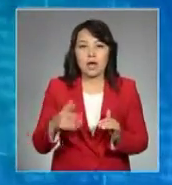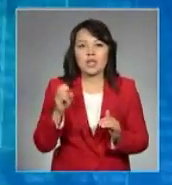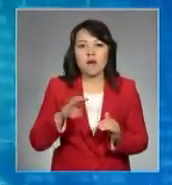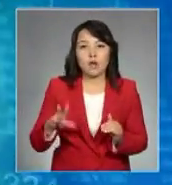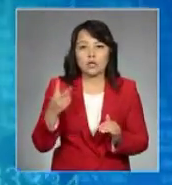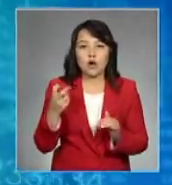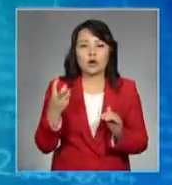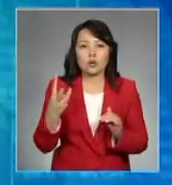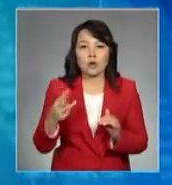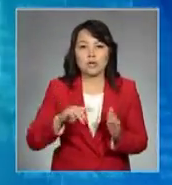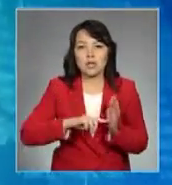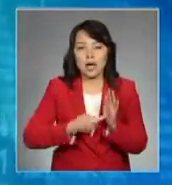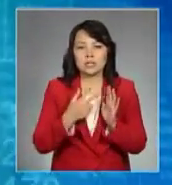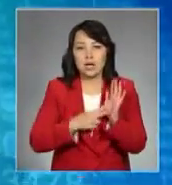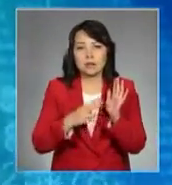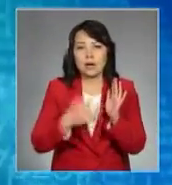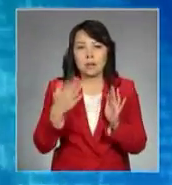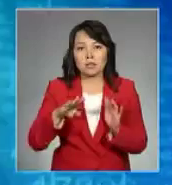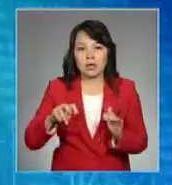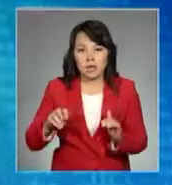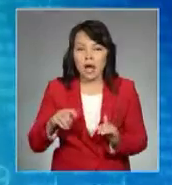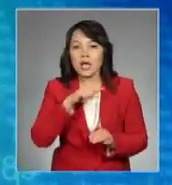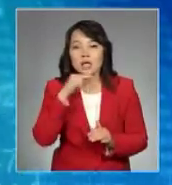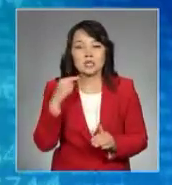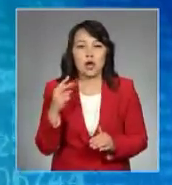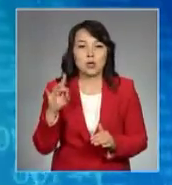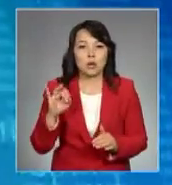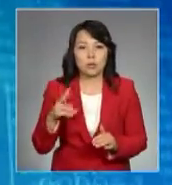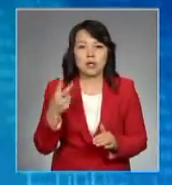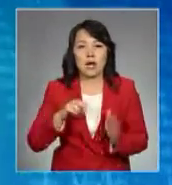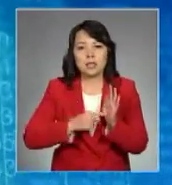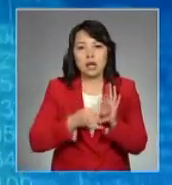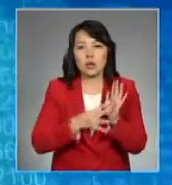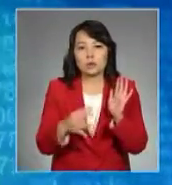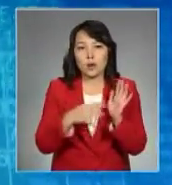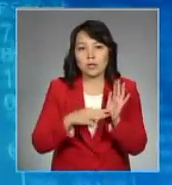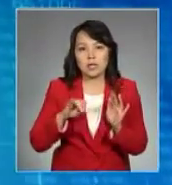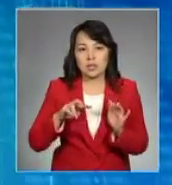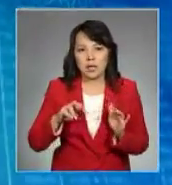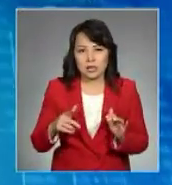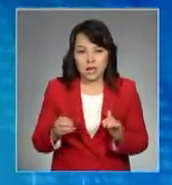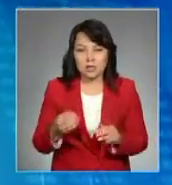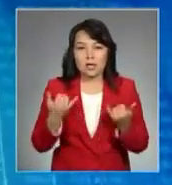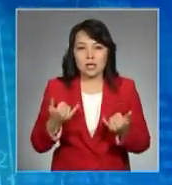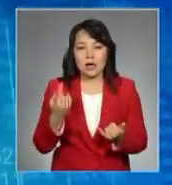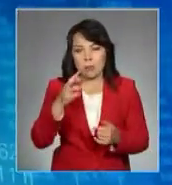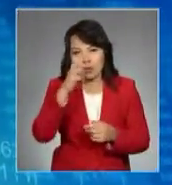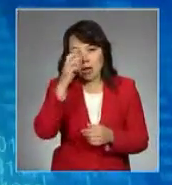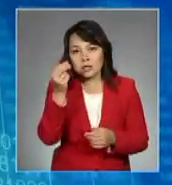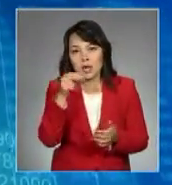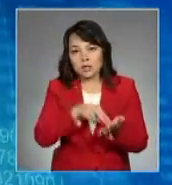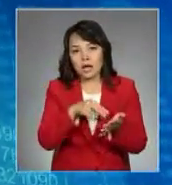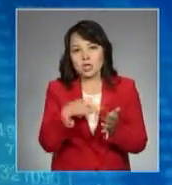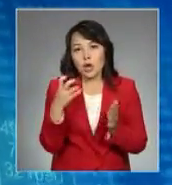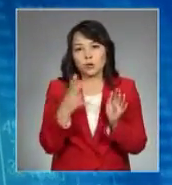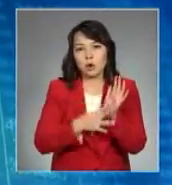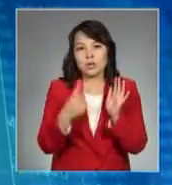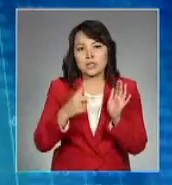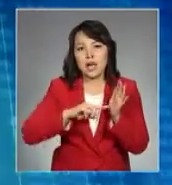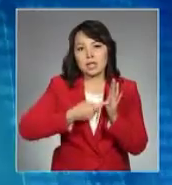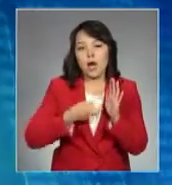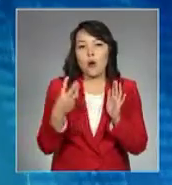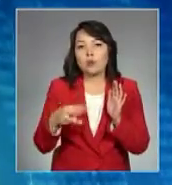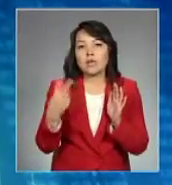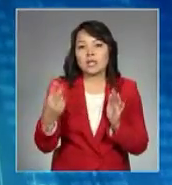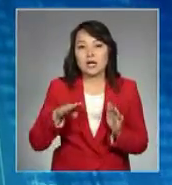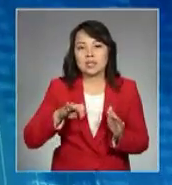203 теңге 75 тиынға төмендеді. Ал ресей рублі 2 теңге 99 тиынға тұрақтаса, британ стерлингінің фунты 292